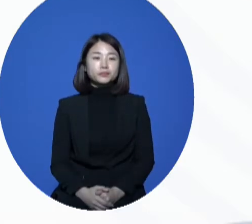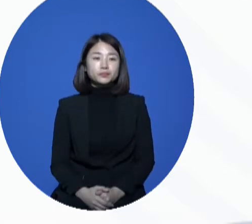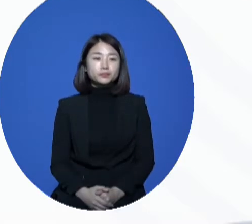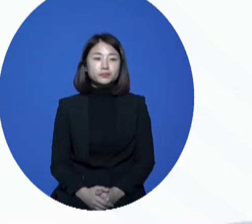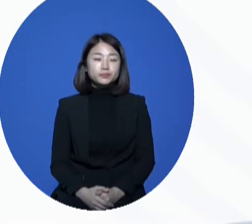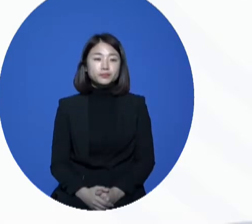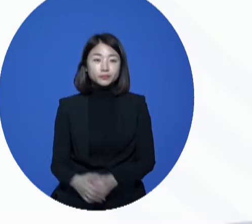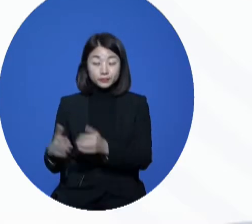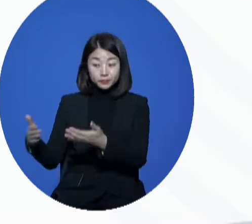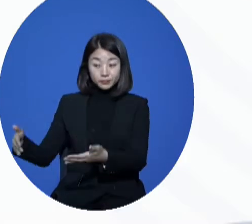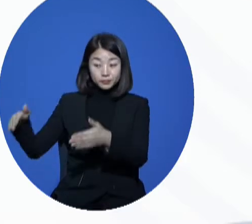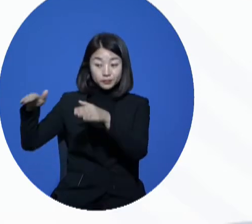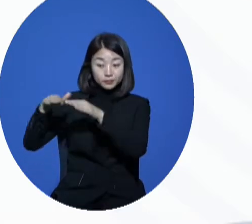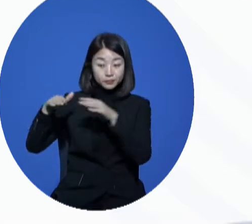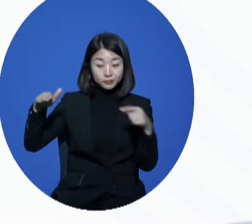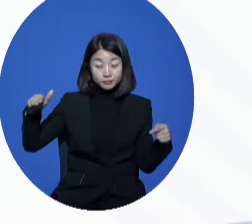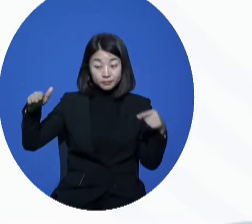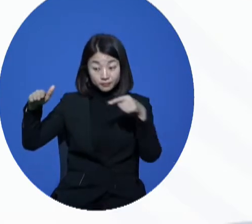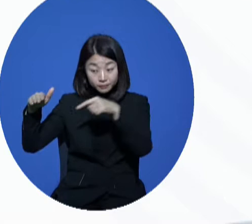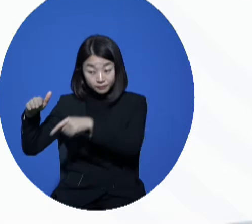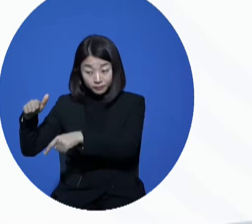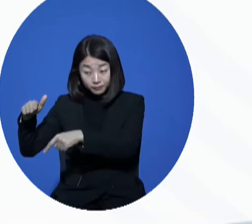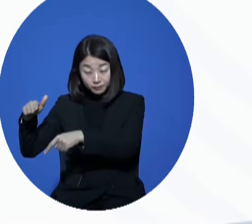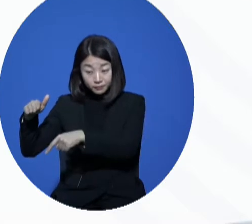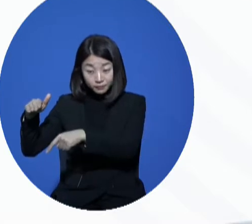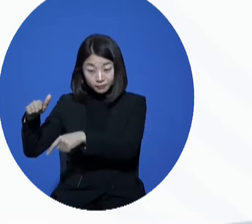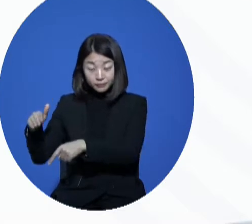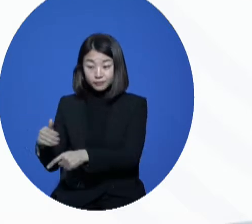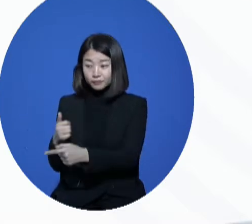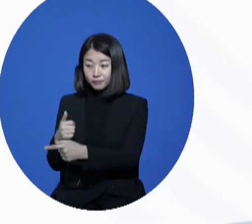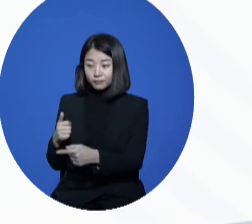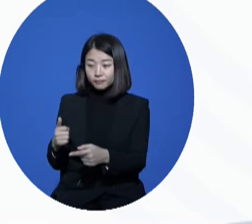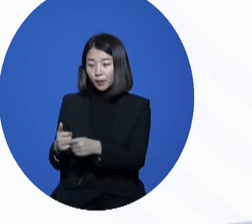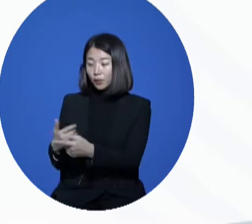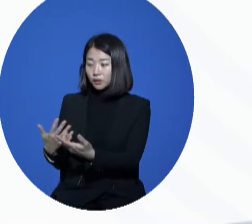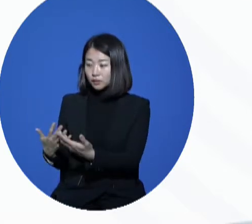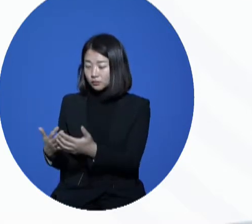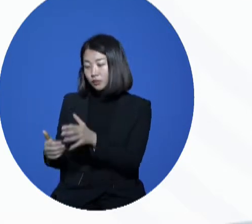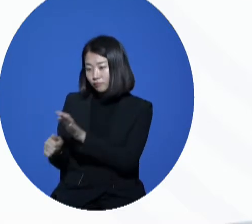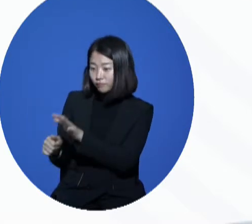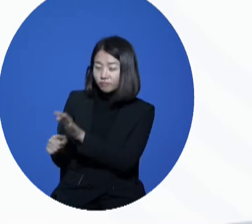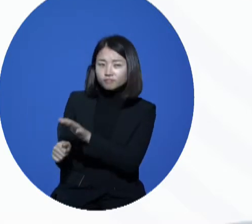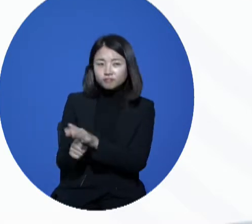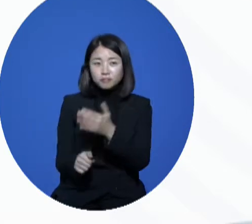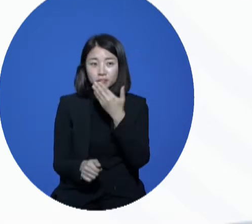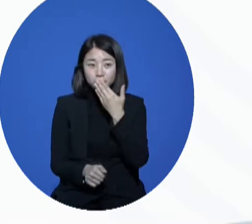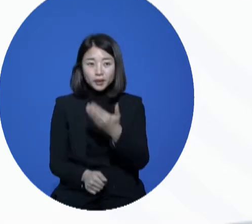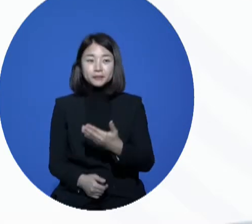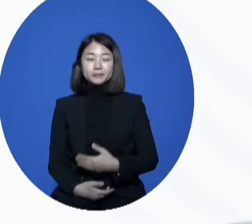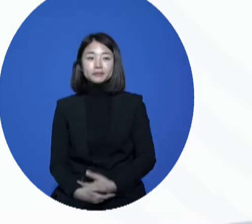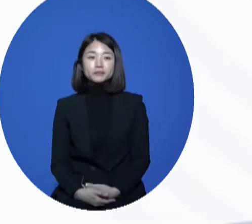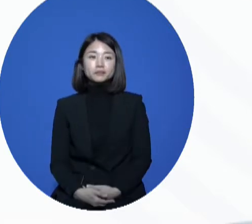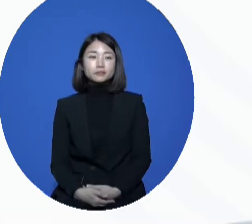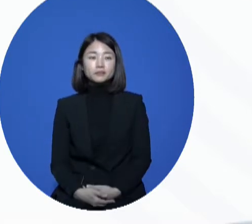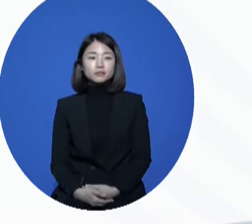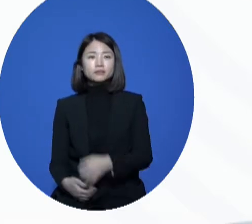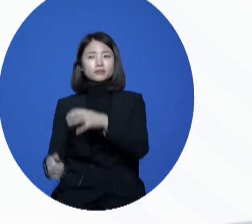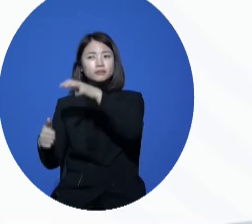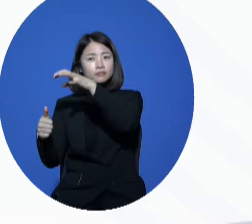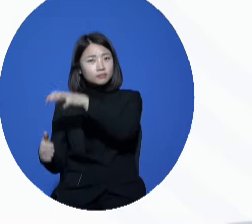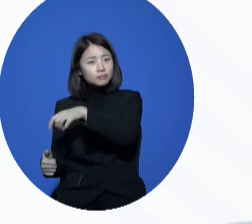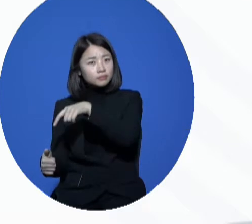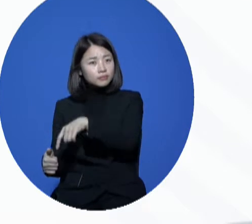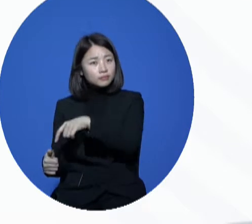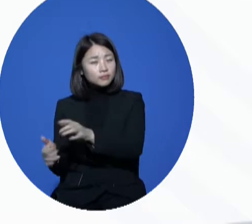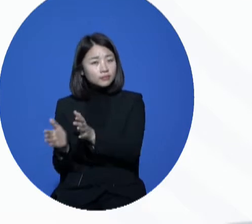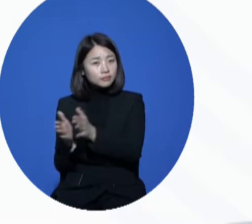가족들이 사실 시설 내 거주자들에게 많은 지원을 제공했습니다. 하지만 락다운이 시작되면서